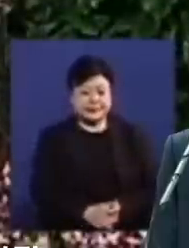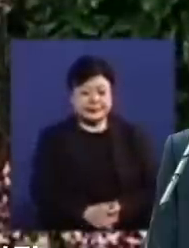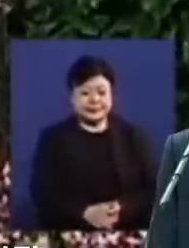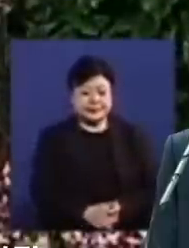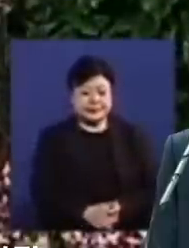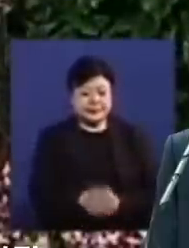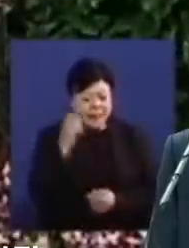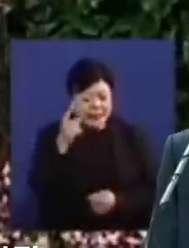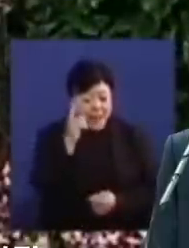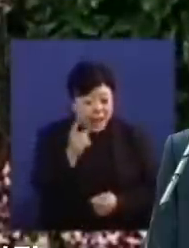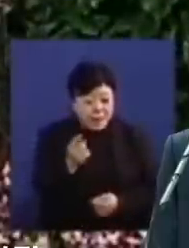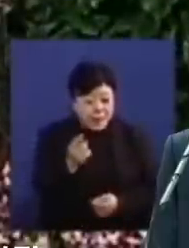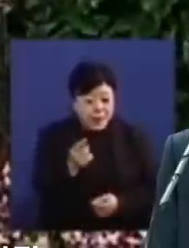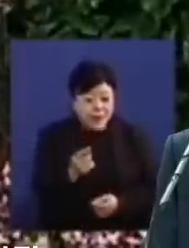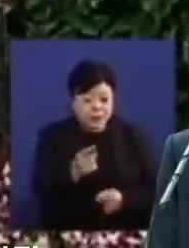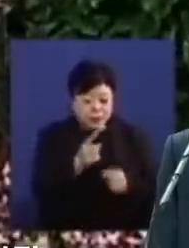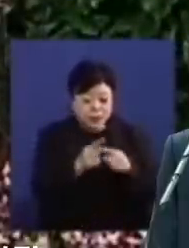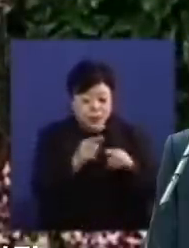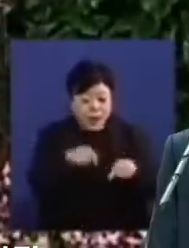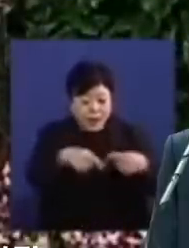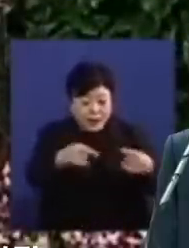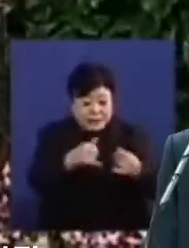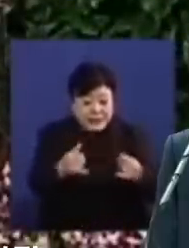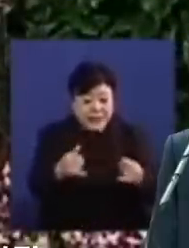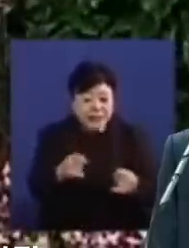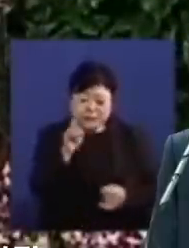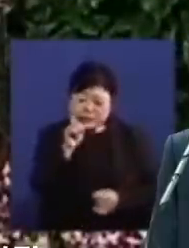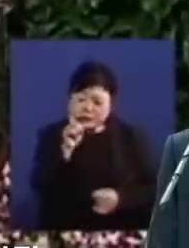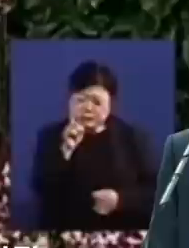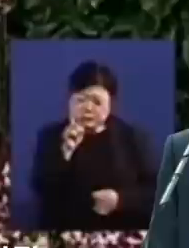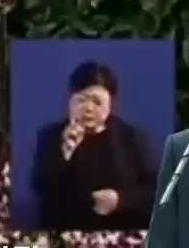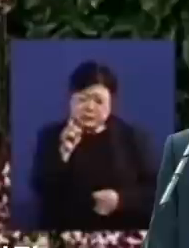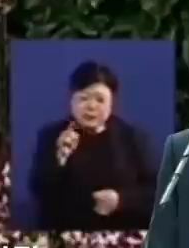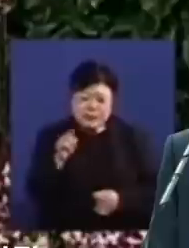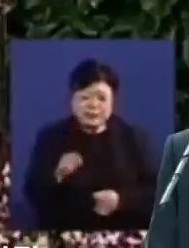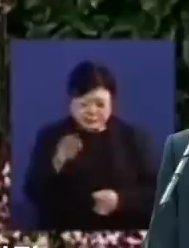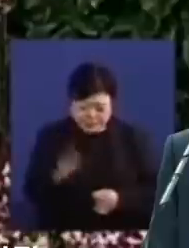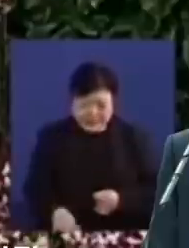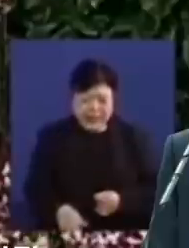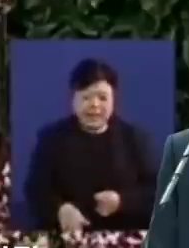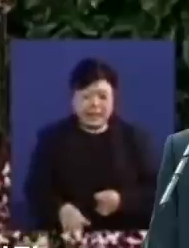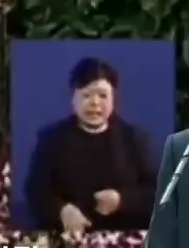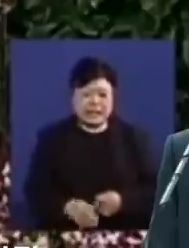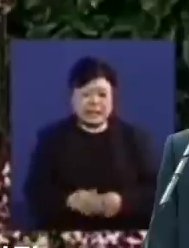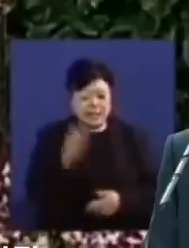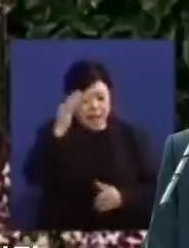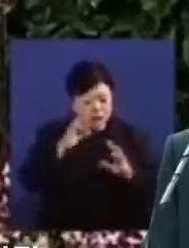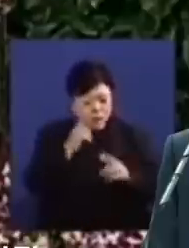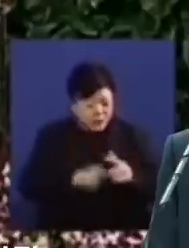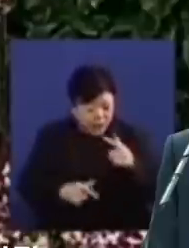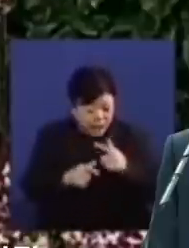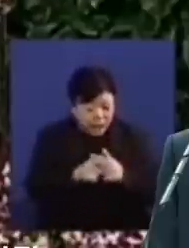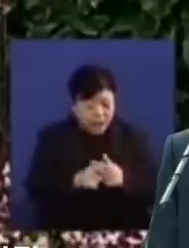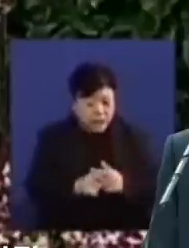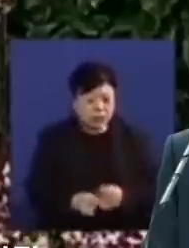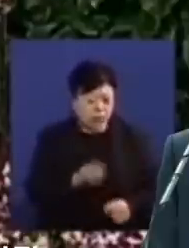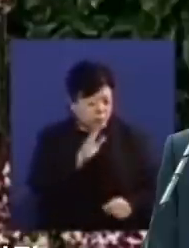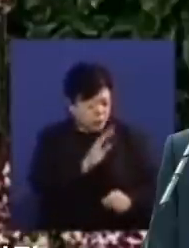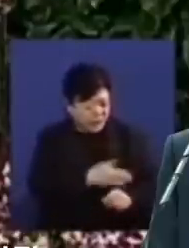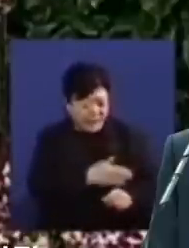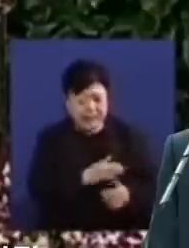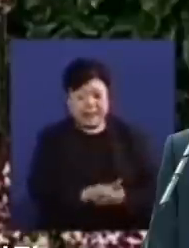한 달에 한 번 교회 나가는 사람 수가 10%도 안 된다니까 형편없지. 우리 한국보다 훨씬 못합니다.